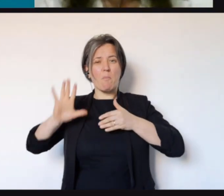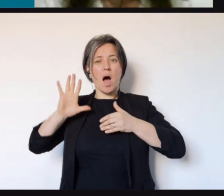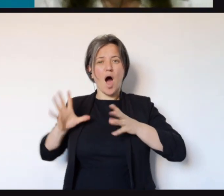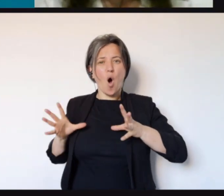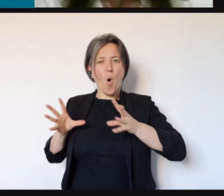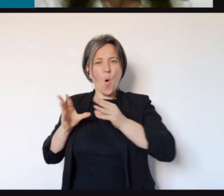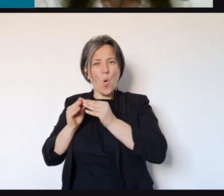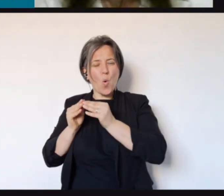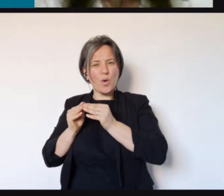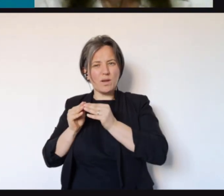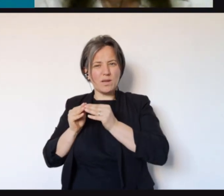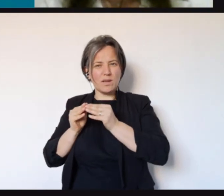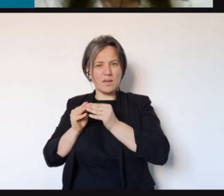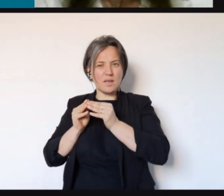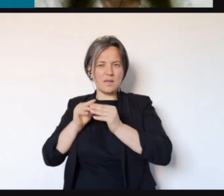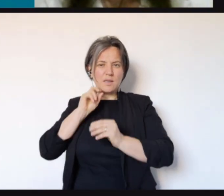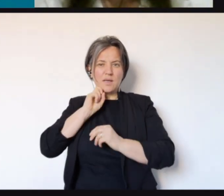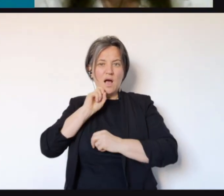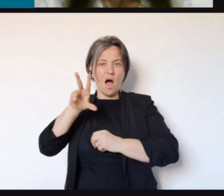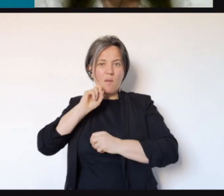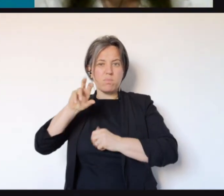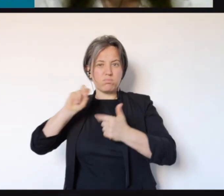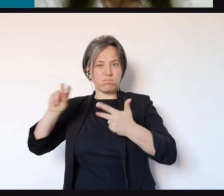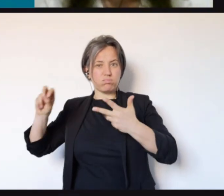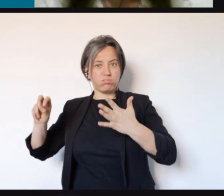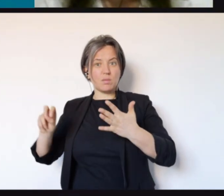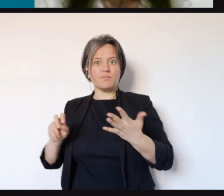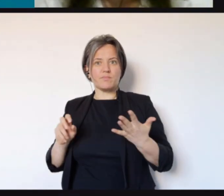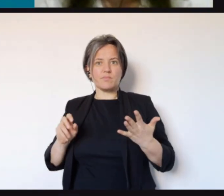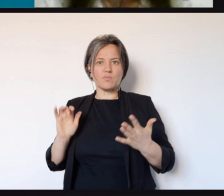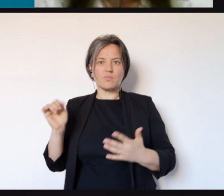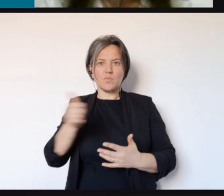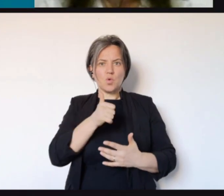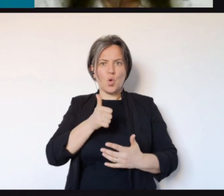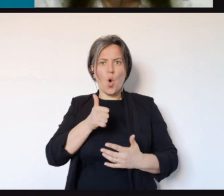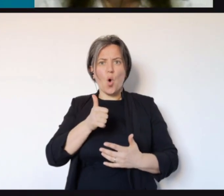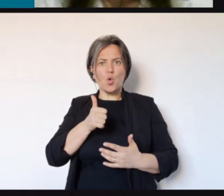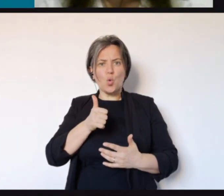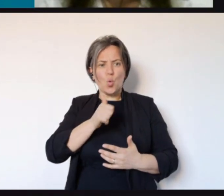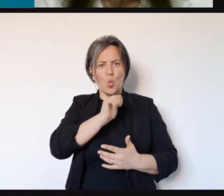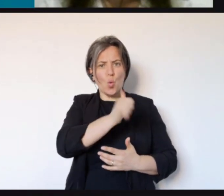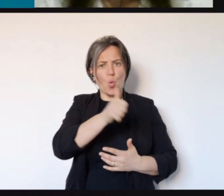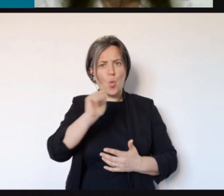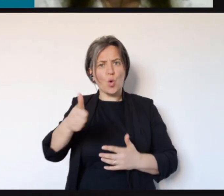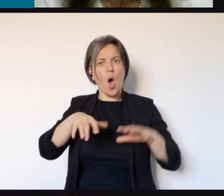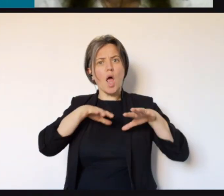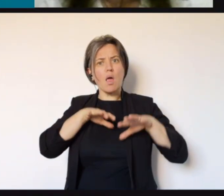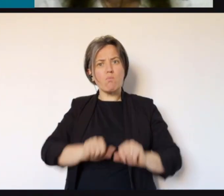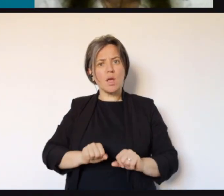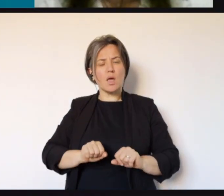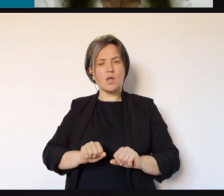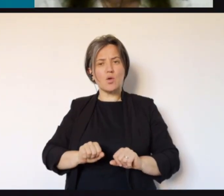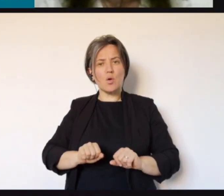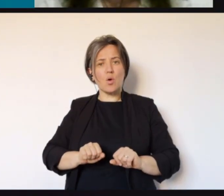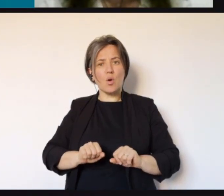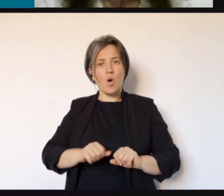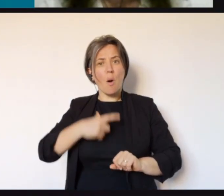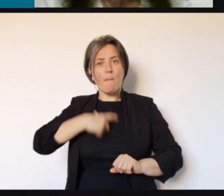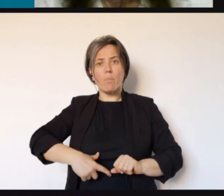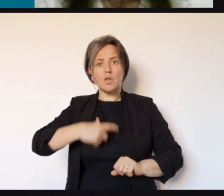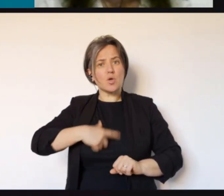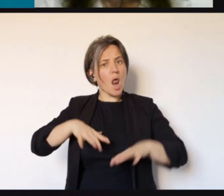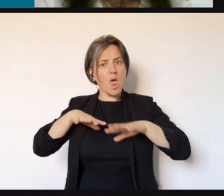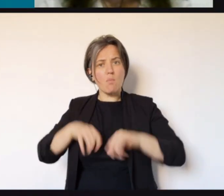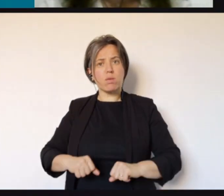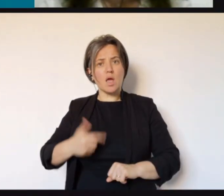ma uniti, erano slogan che richiedevano un impegno personale, ma un impegno